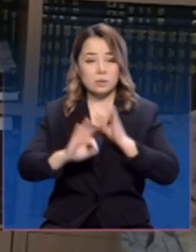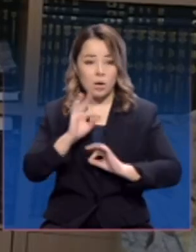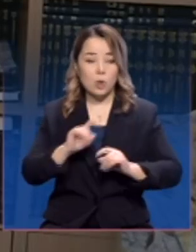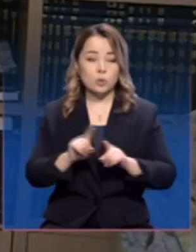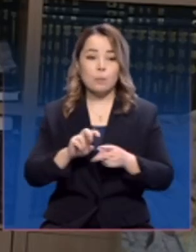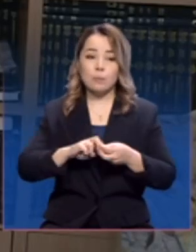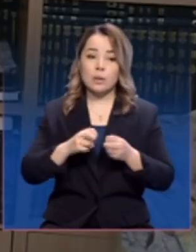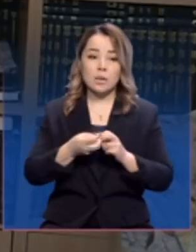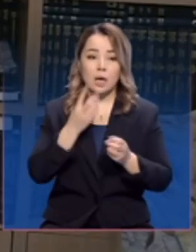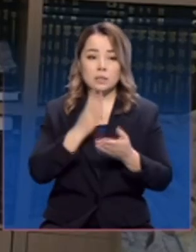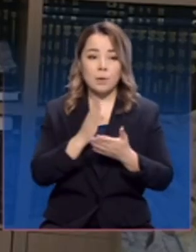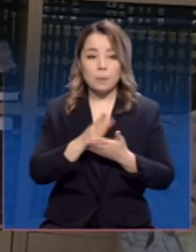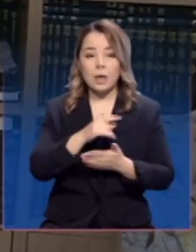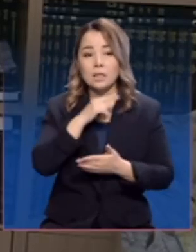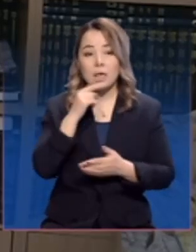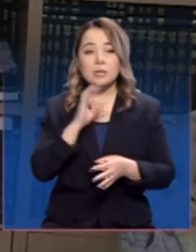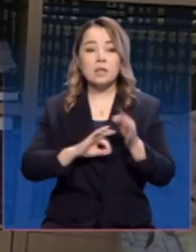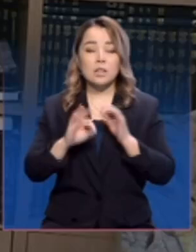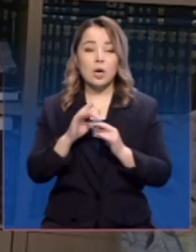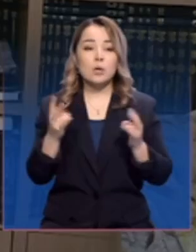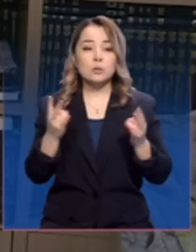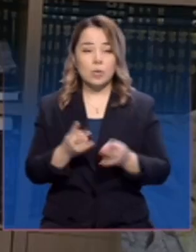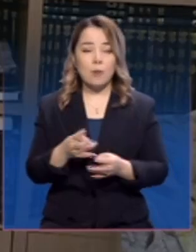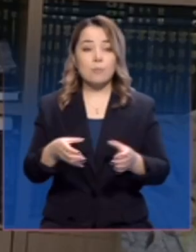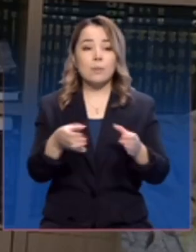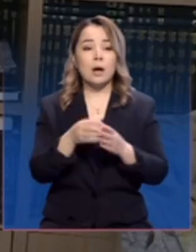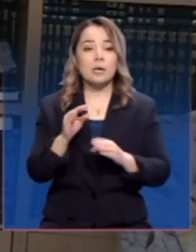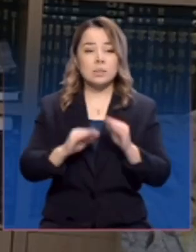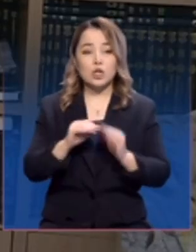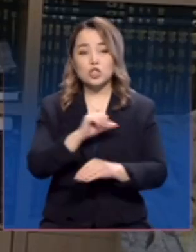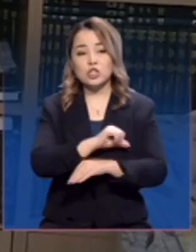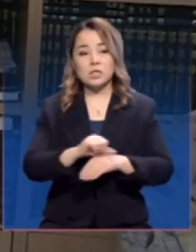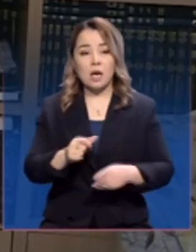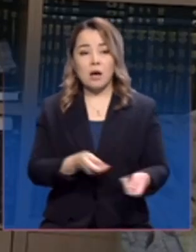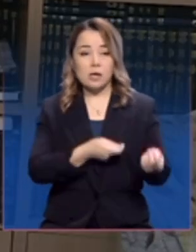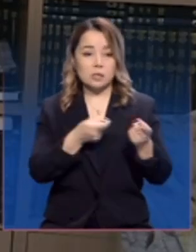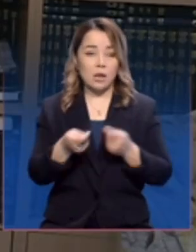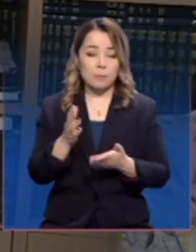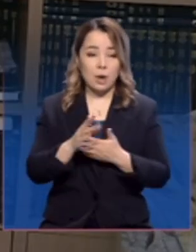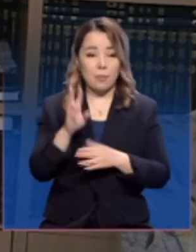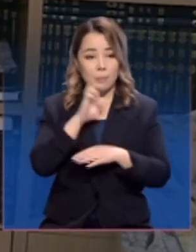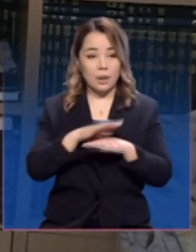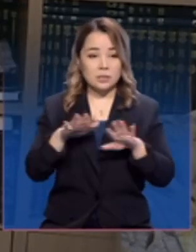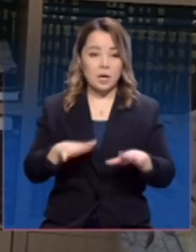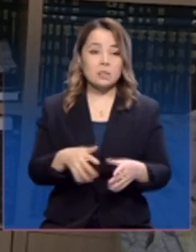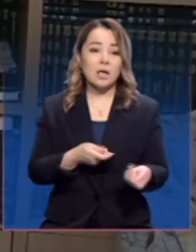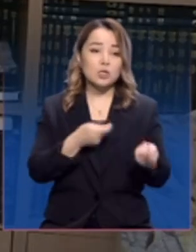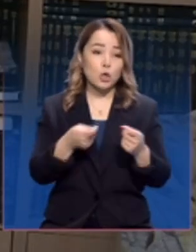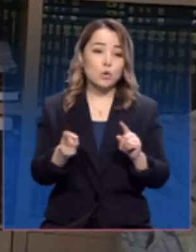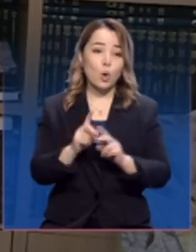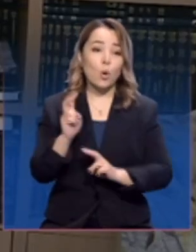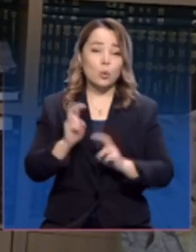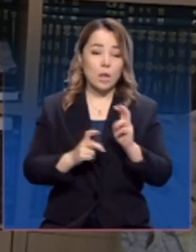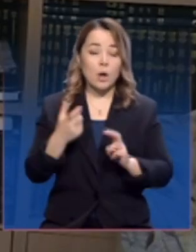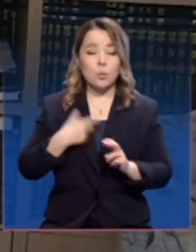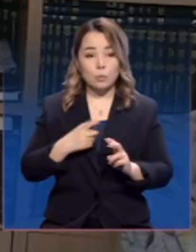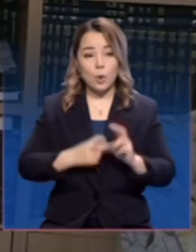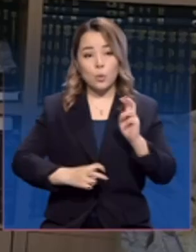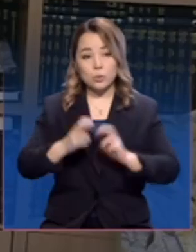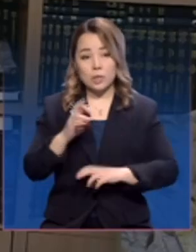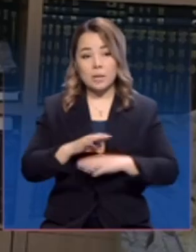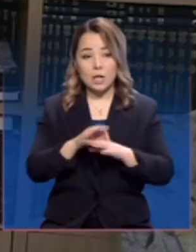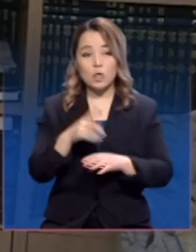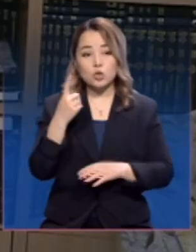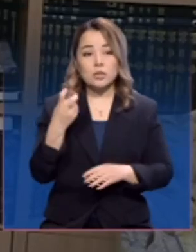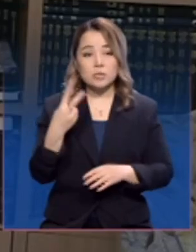мәселесі қиын болып тұр. Себебі Ресей дәріге қажетті барлық компонентті шетелден алатын. Осыған дейін батыс елдерінен тасымалдаған өнімдерді өзімізде өндіру үшін